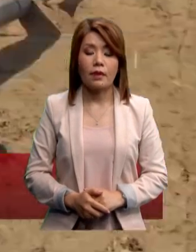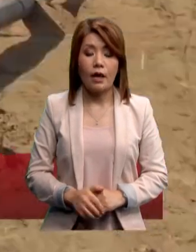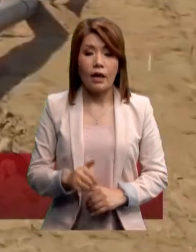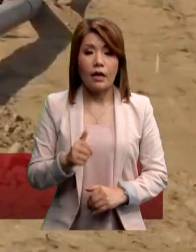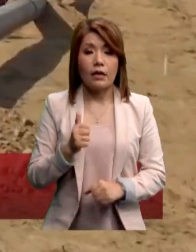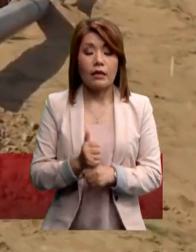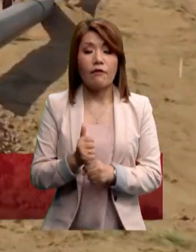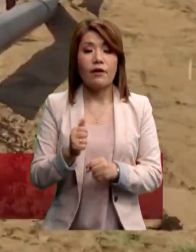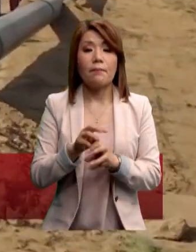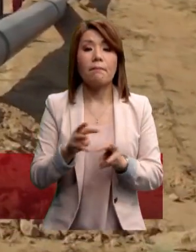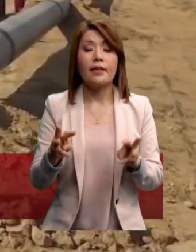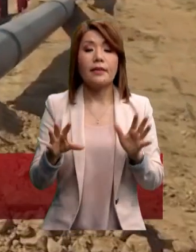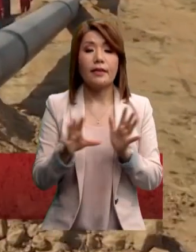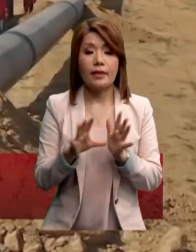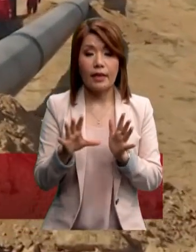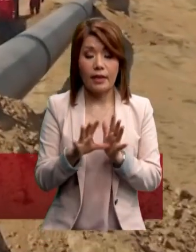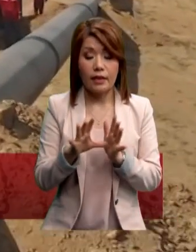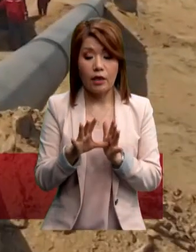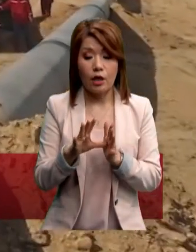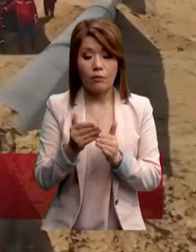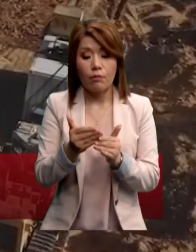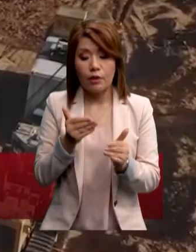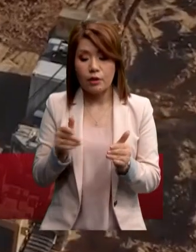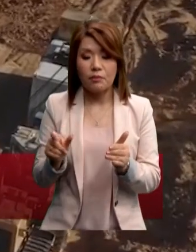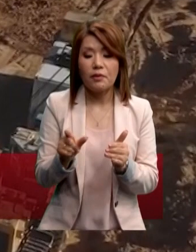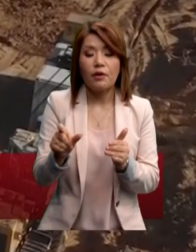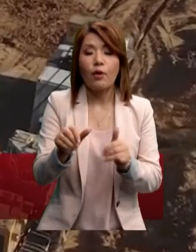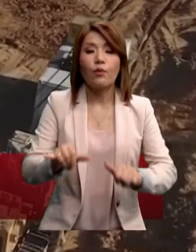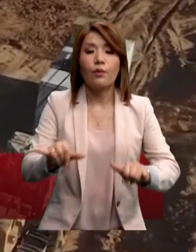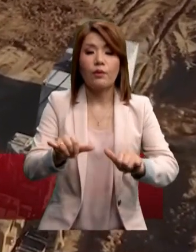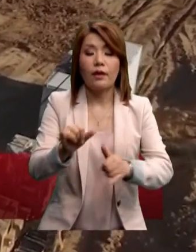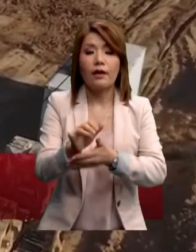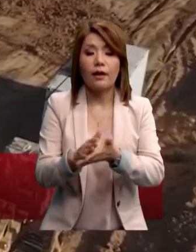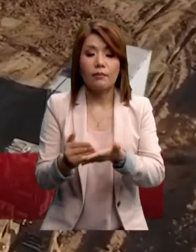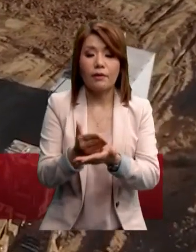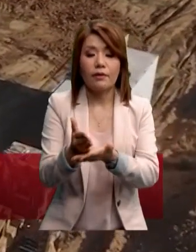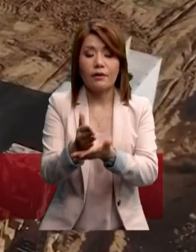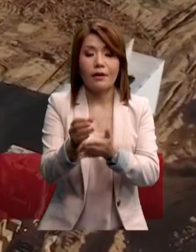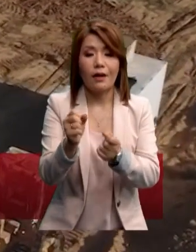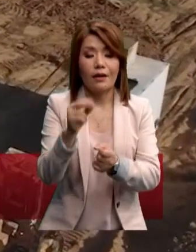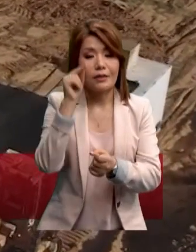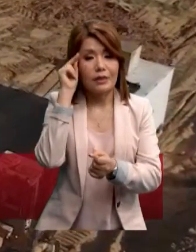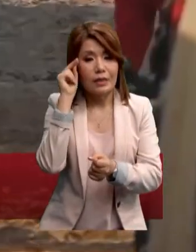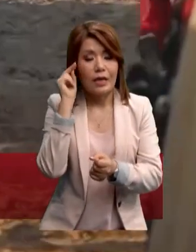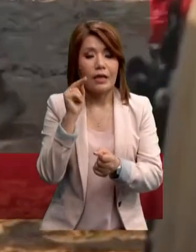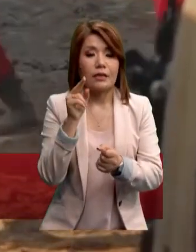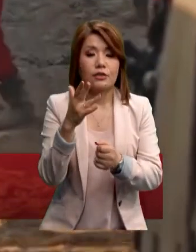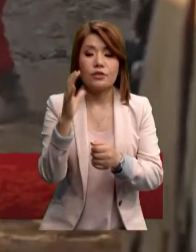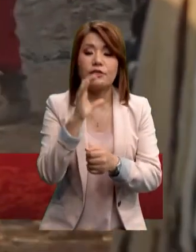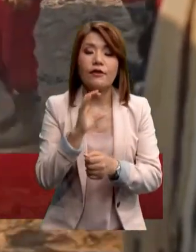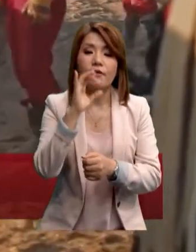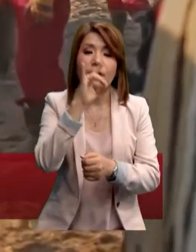Глава Минэнерго также сообщил, что определен предварительный маршрут по магистральному газопроводу из России в Китай через северные территории